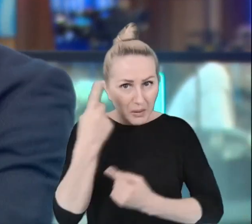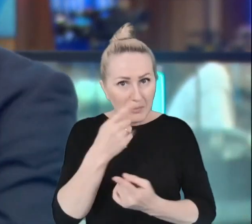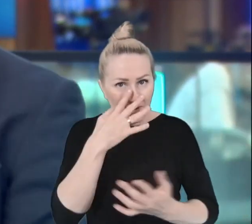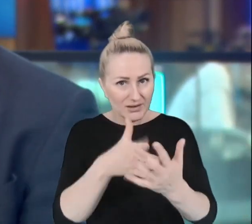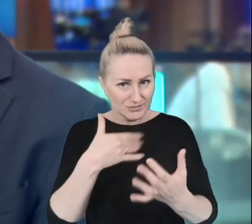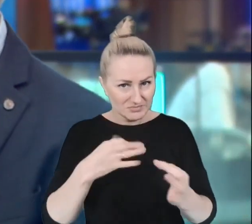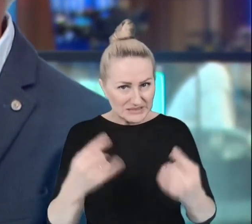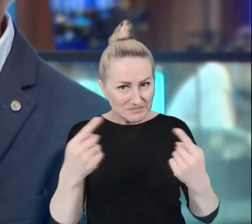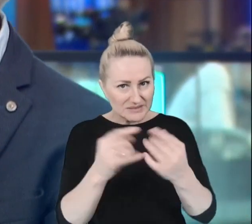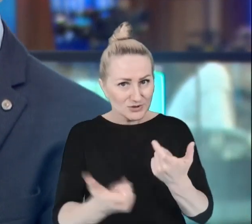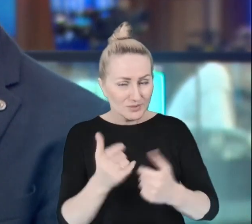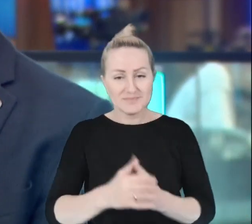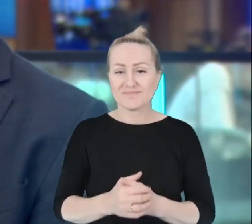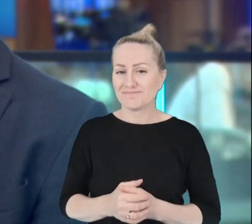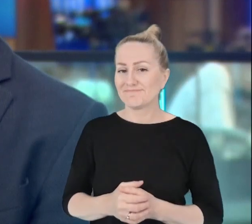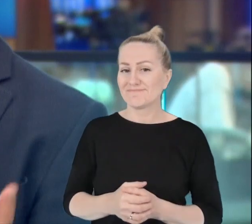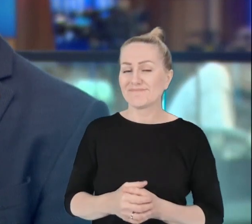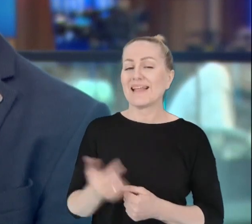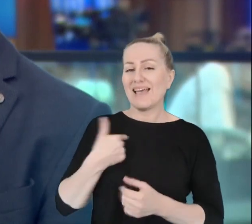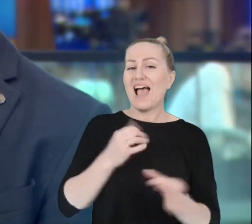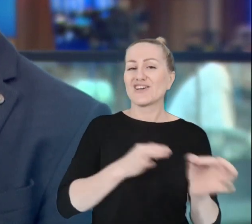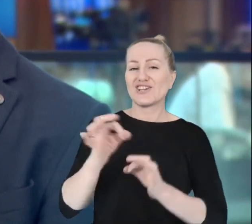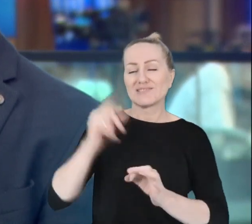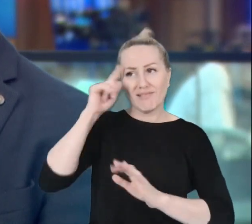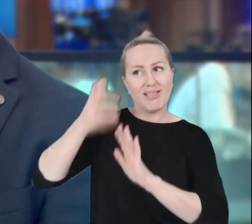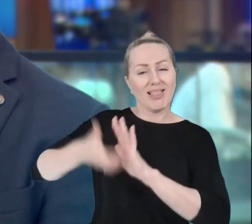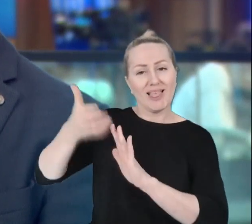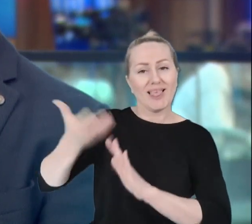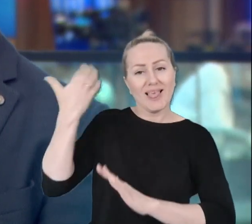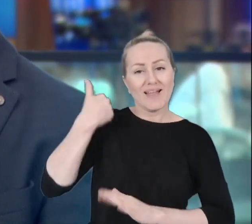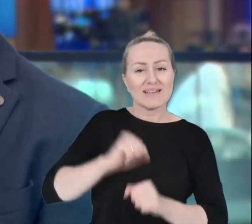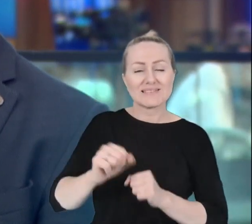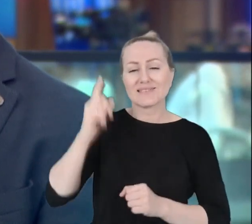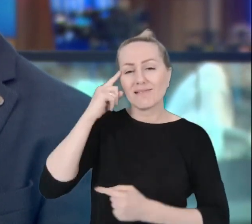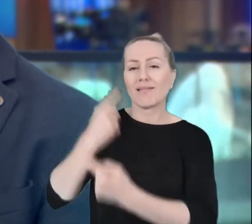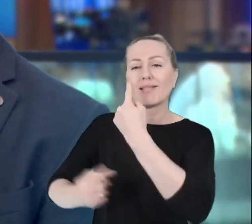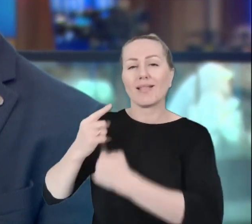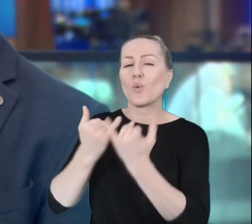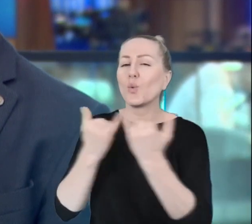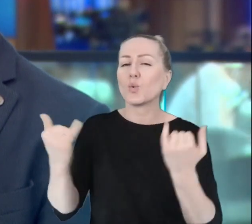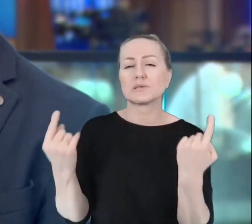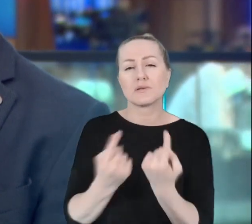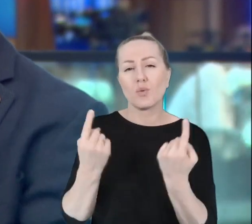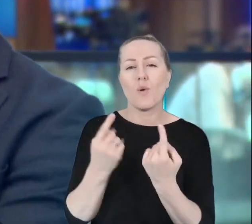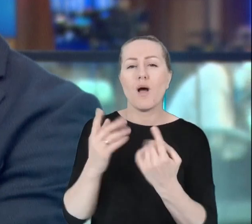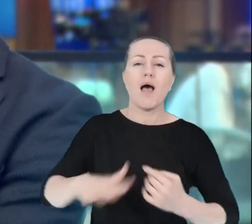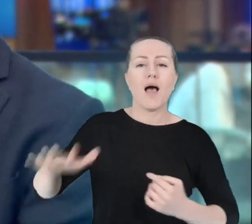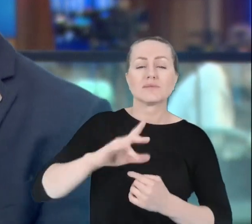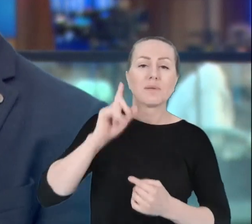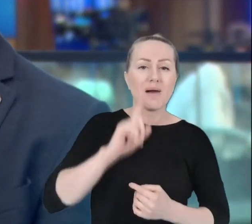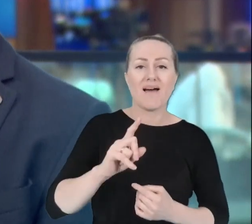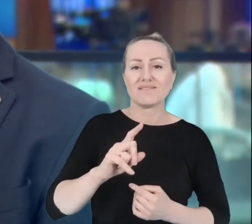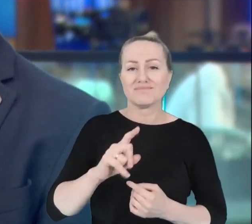Tak, no ja chętnie jako historyk sięgam, bo myślę, że korzenie różnych zjawisk czasami bywają głębokie.